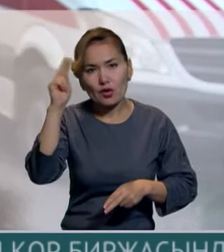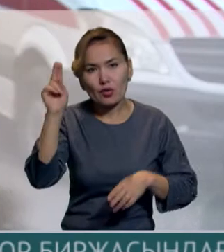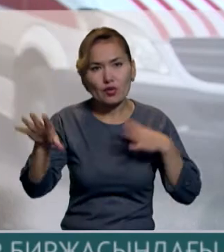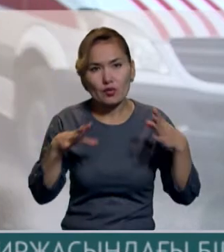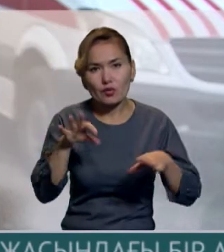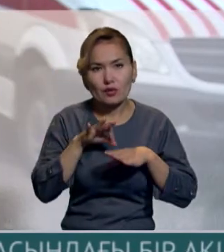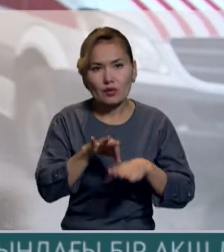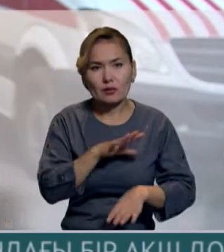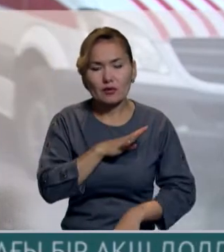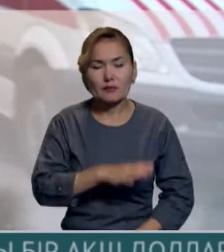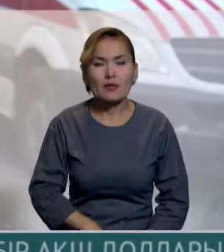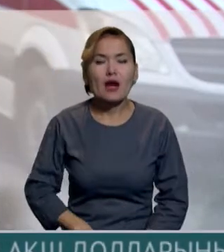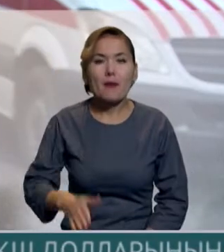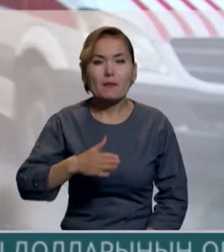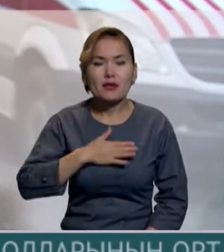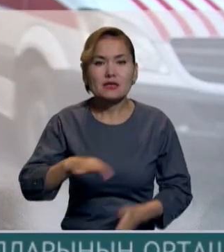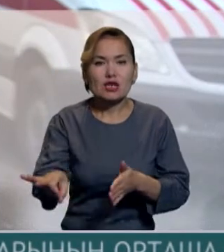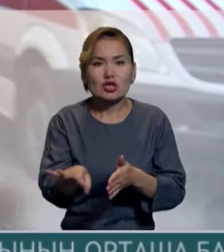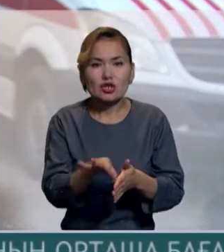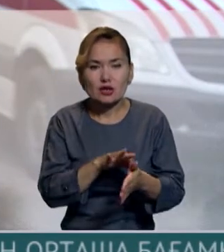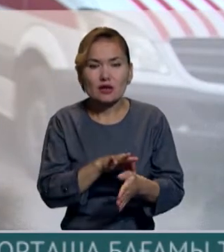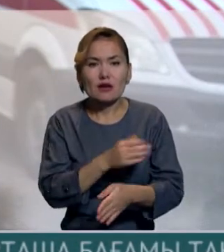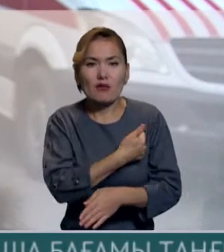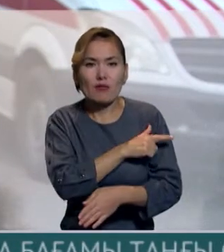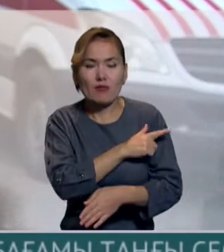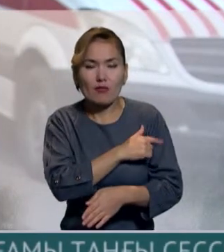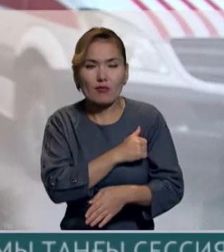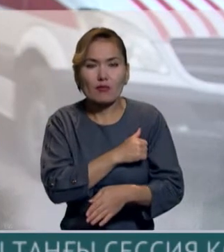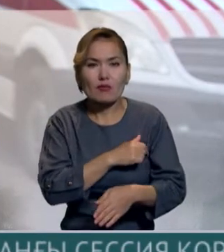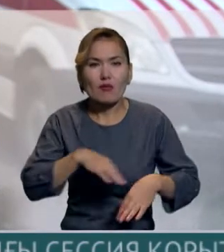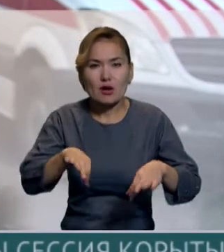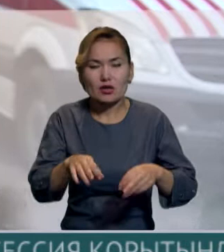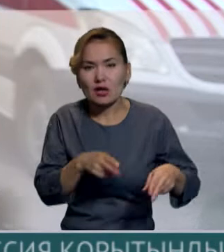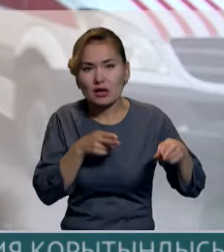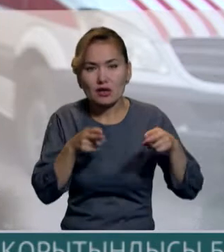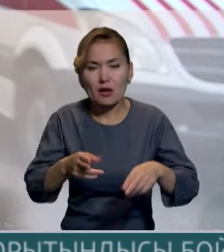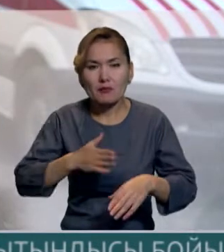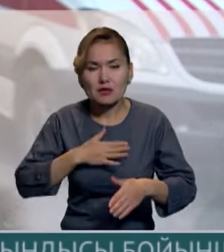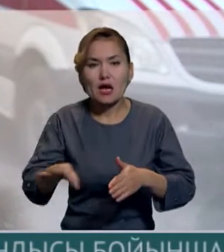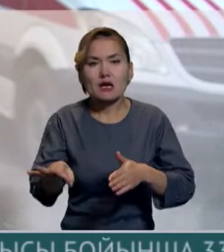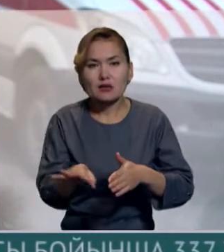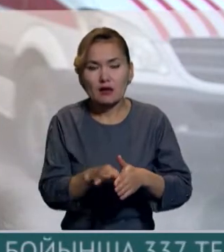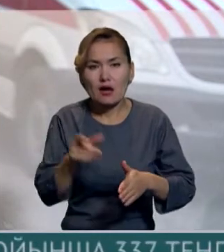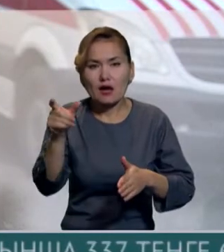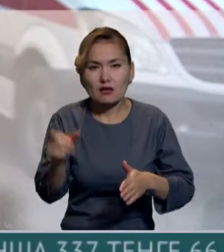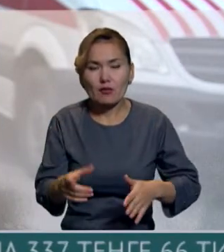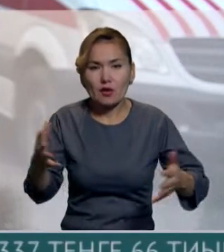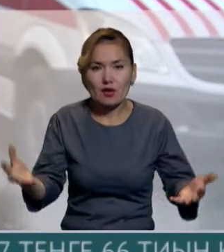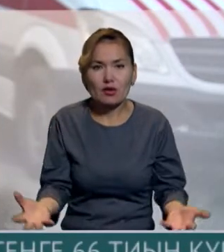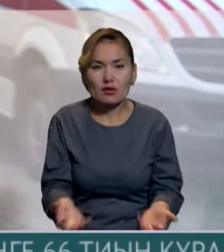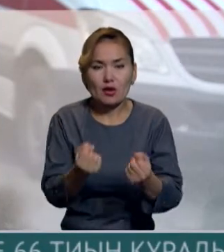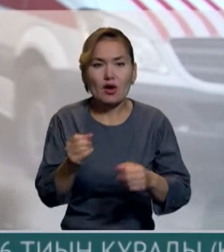жәрдем келгенге шейін біз зардап шеккен адамға алғаш көмек көрсетуімізге болады. Біріншіден ол жүрек